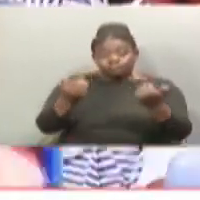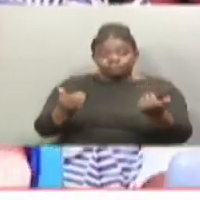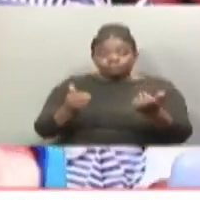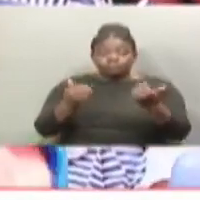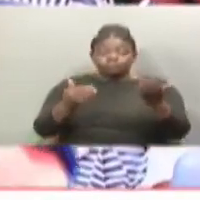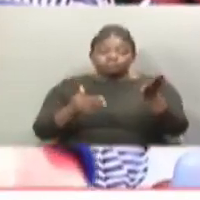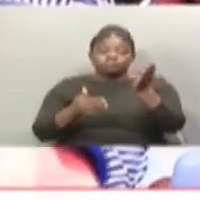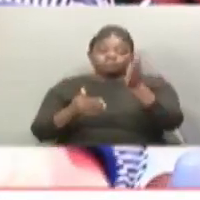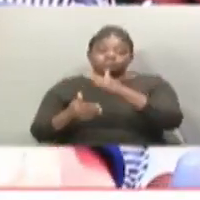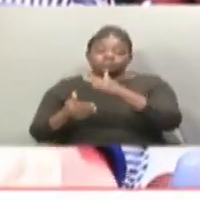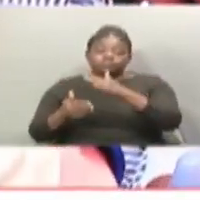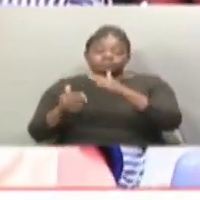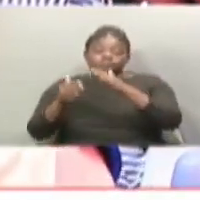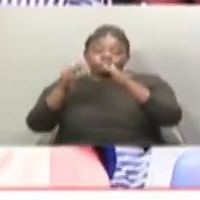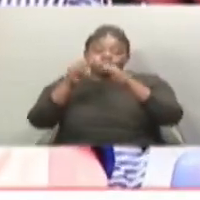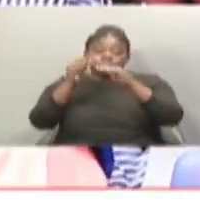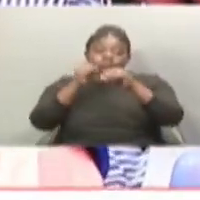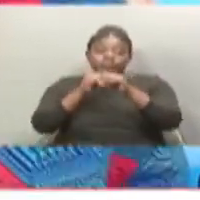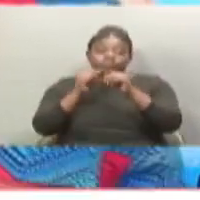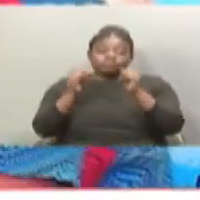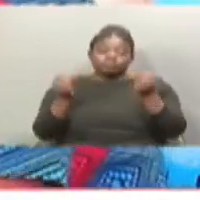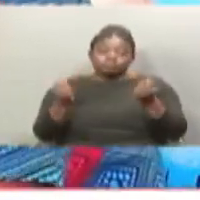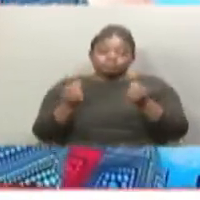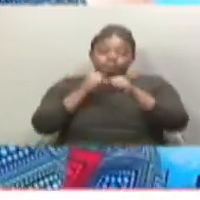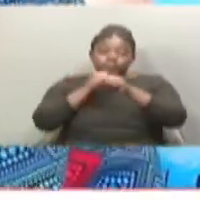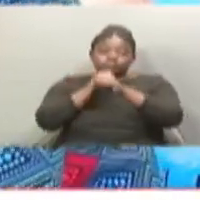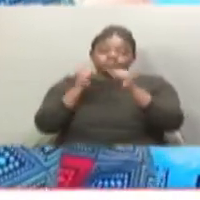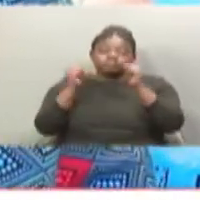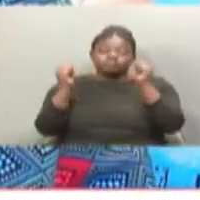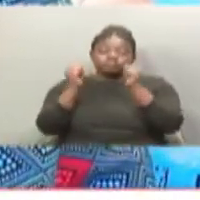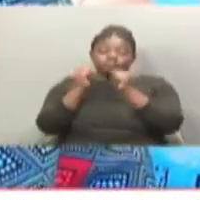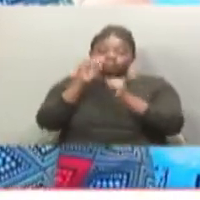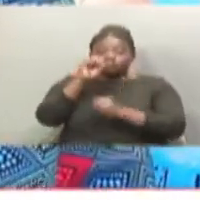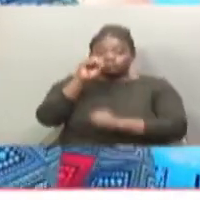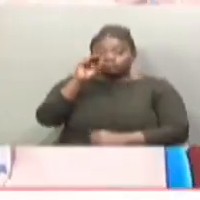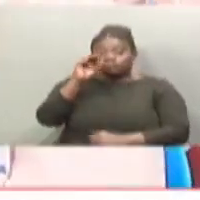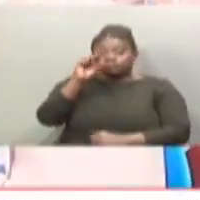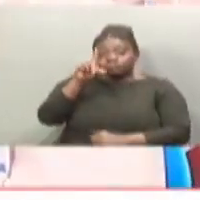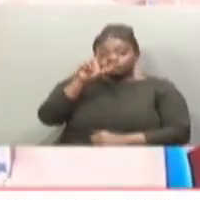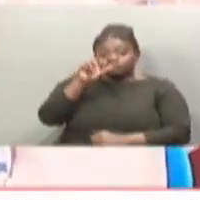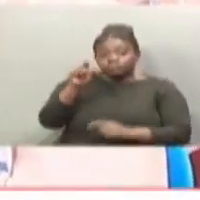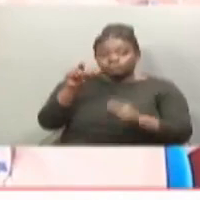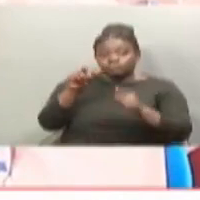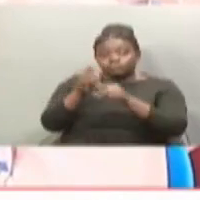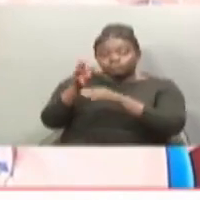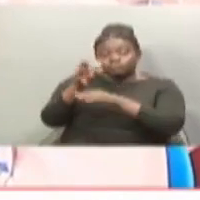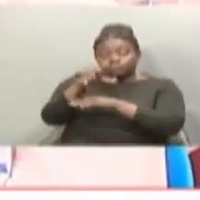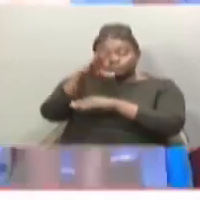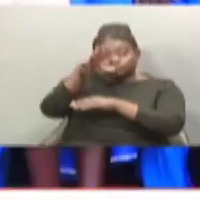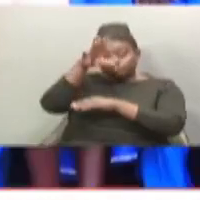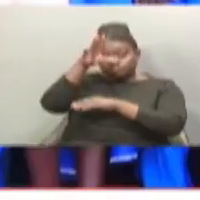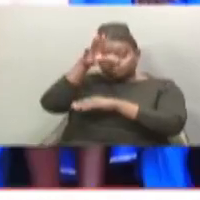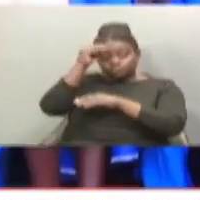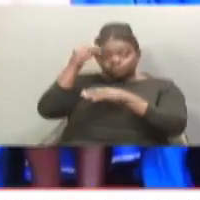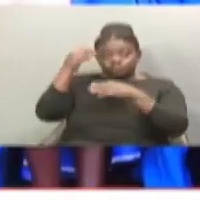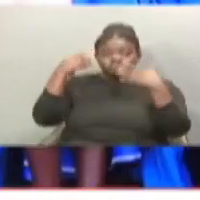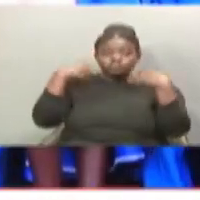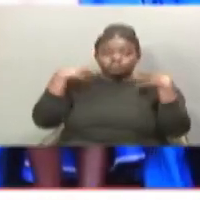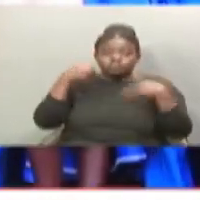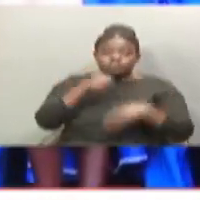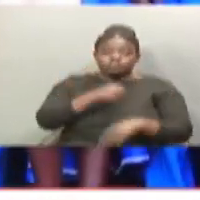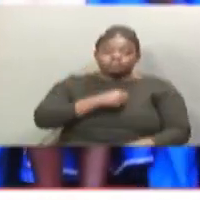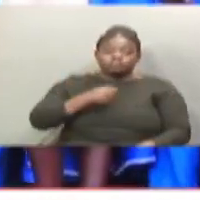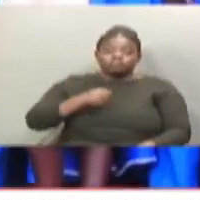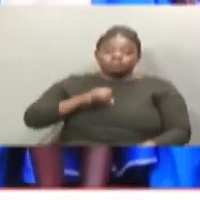awaka okusobola okwerinda ekirwadde ky'Ebola, nga minisita w'ebyenjigiriza n'ebyemizannyo Maama Gav'T Kataawa Museveni bwe